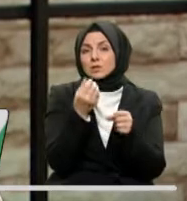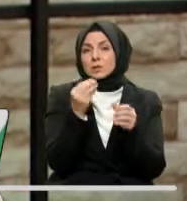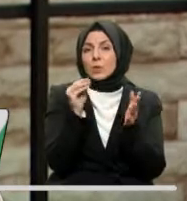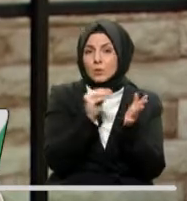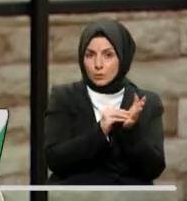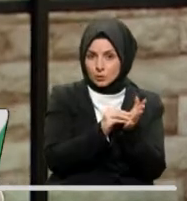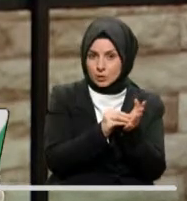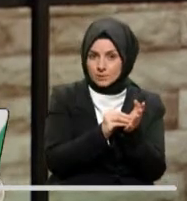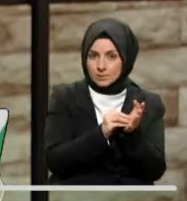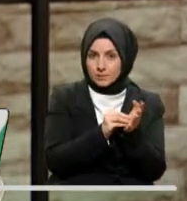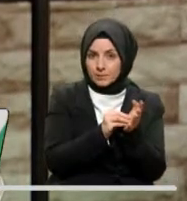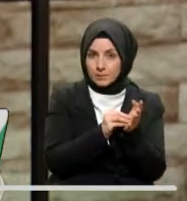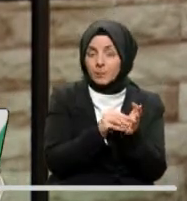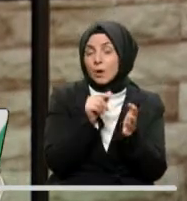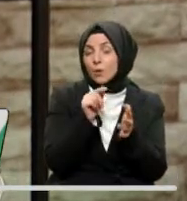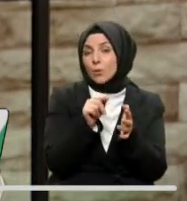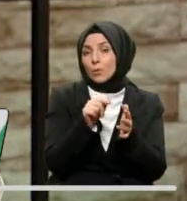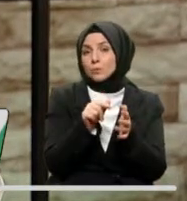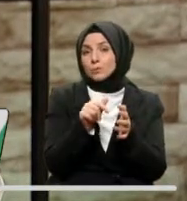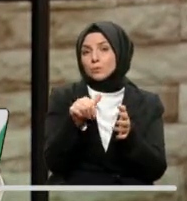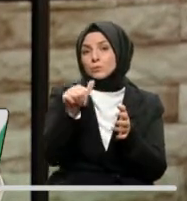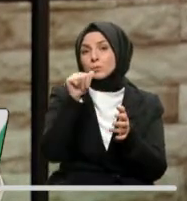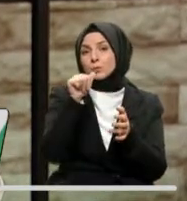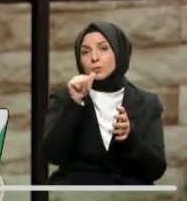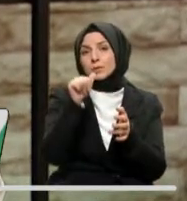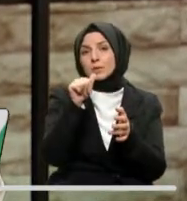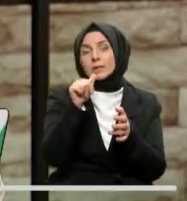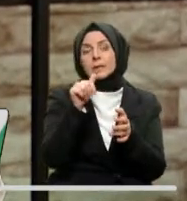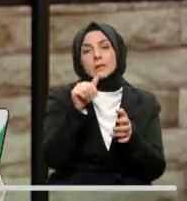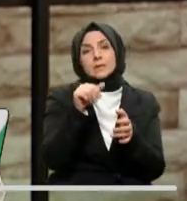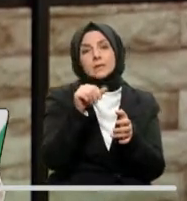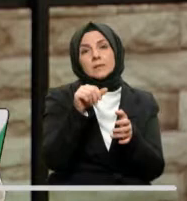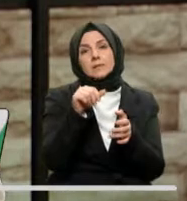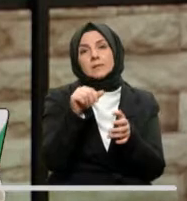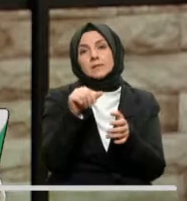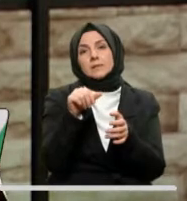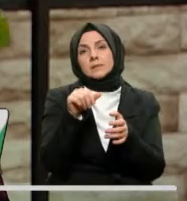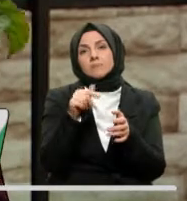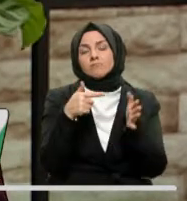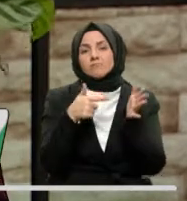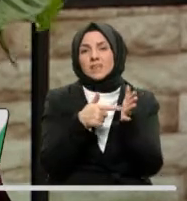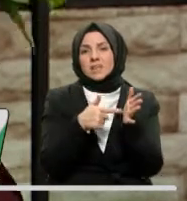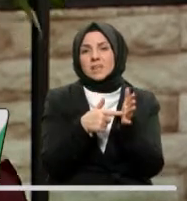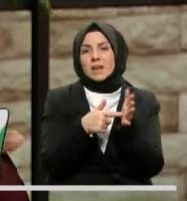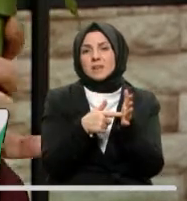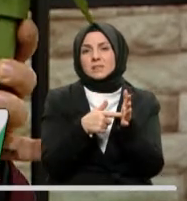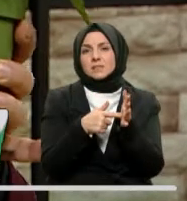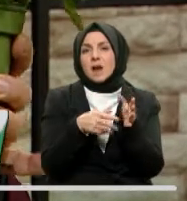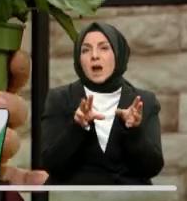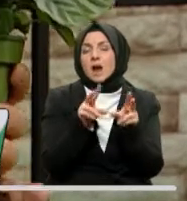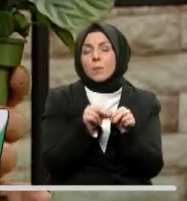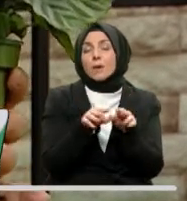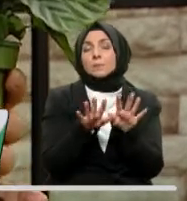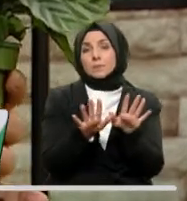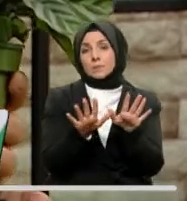buradan torquay köfte delikleri tıkanmasın diye daha sonra kuruduktan sonra bu elinizin sağ ya da